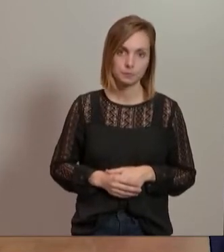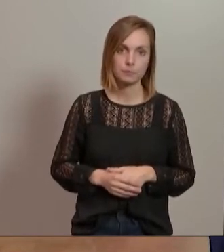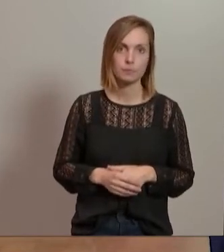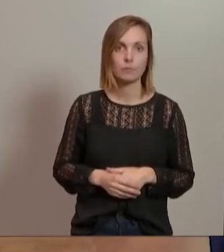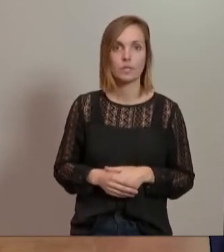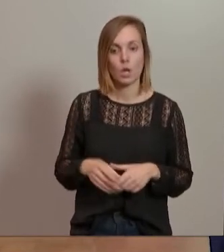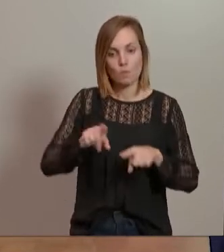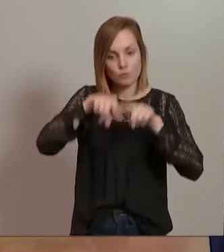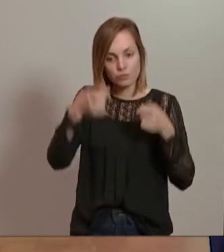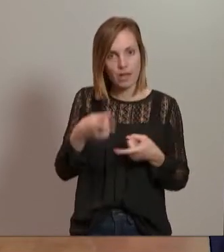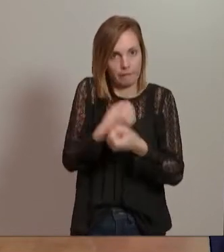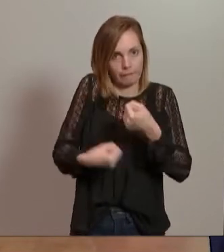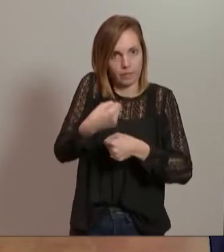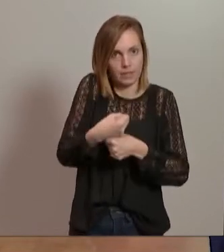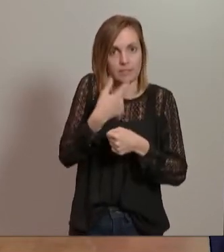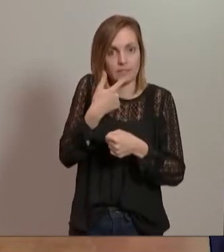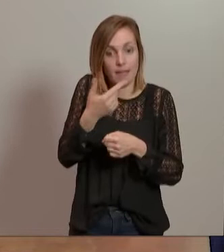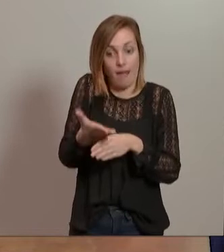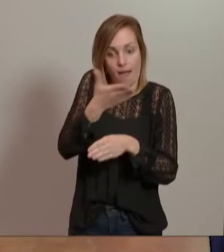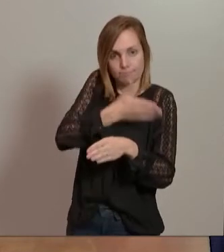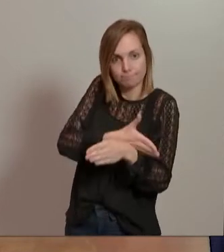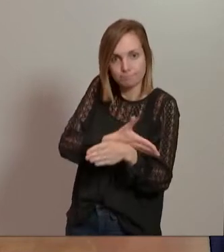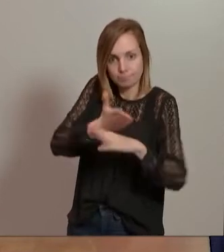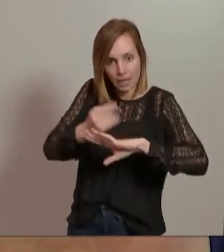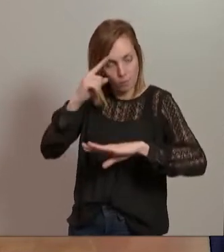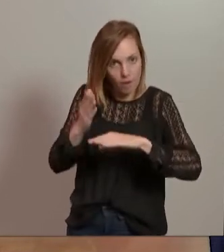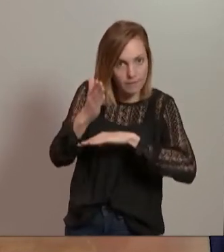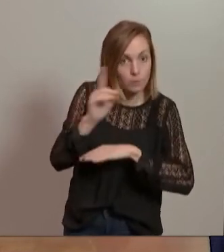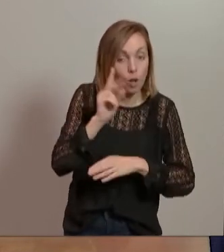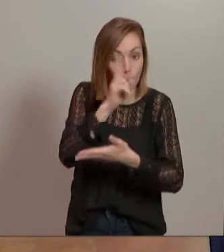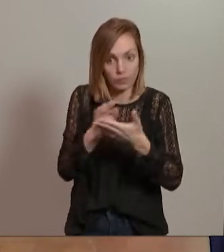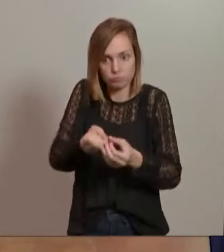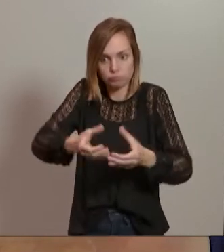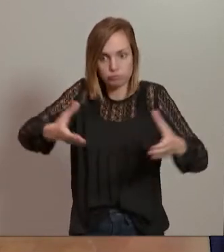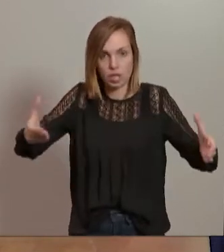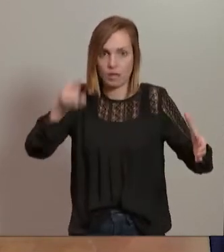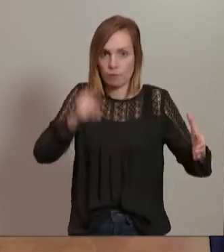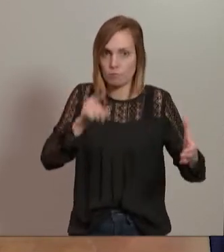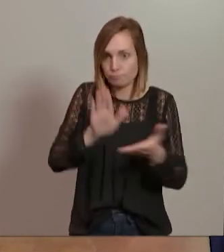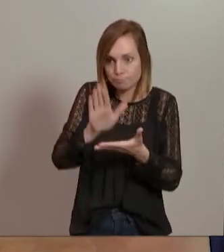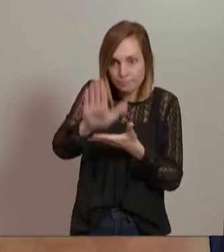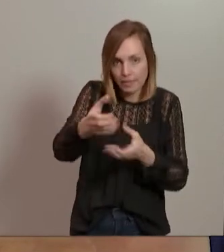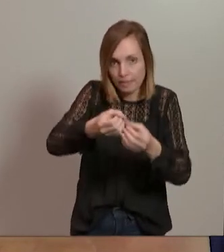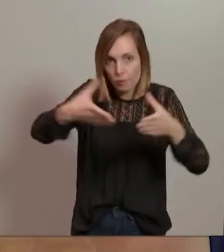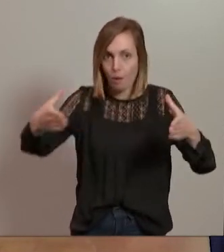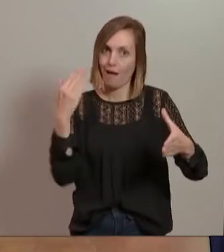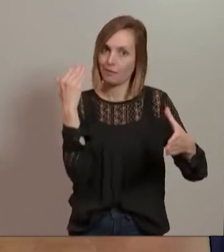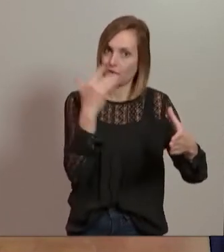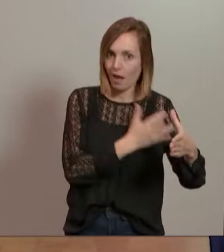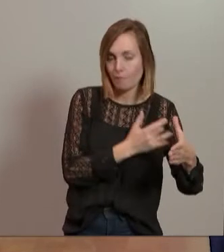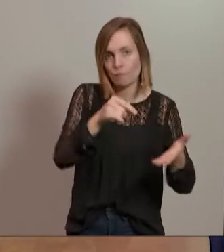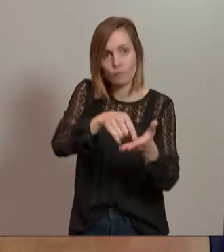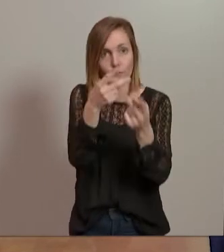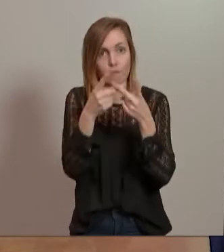Construire un budget, c'est aussi anticiper pour l'avenir. Reuzé grandit et nous devons garantir un développement harmonieux dans une ville qui se